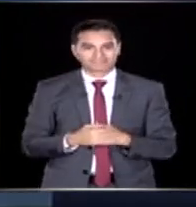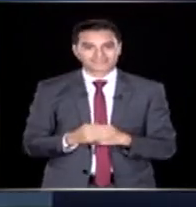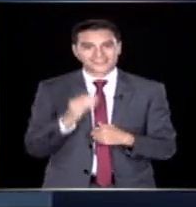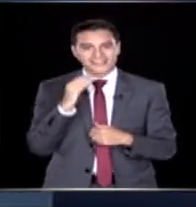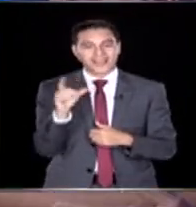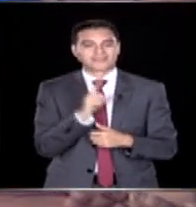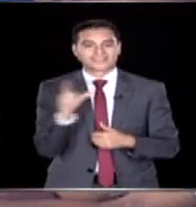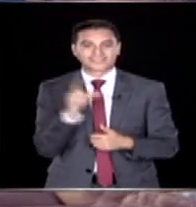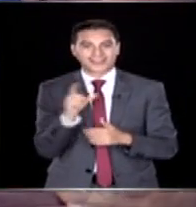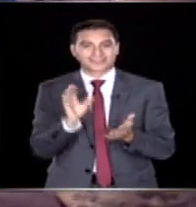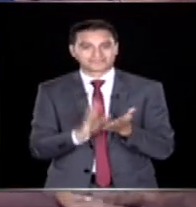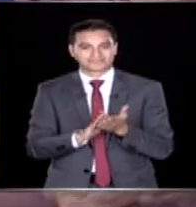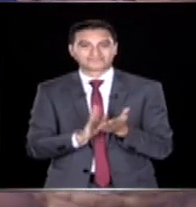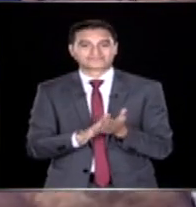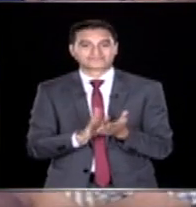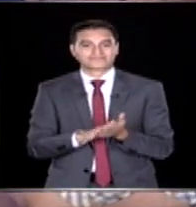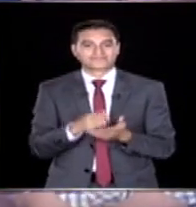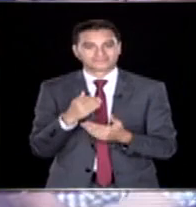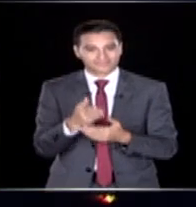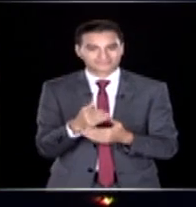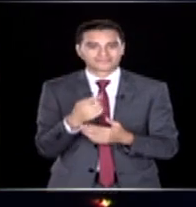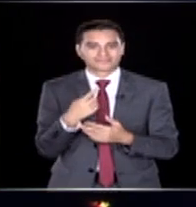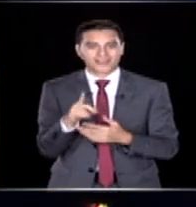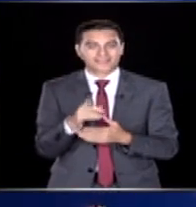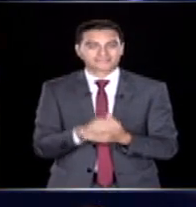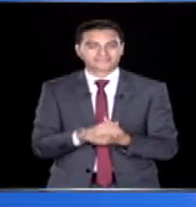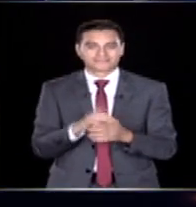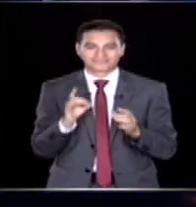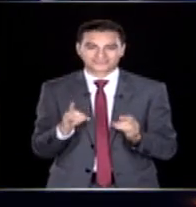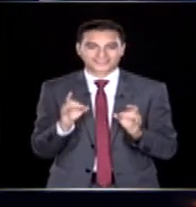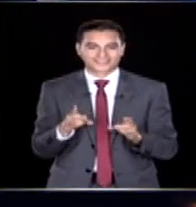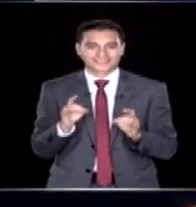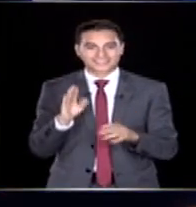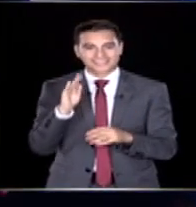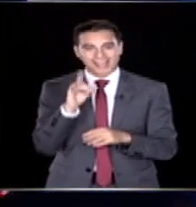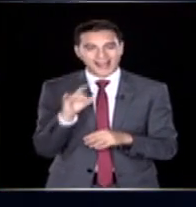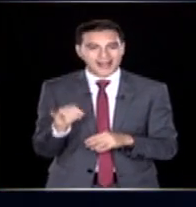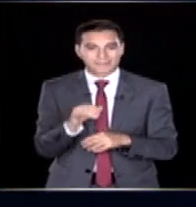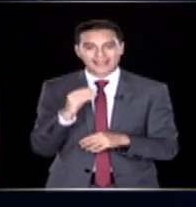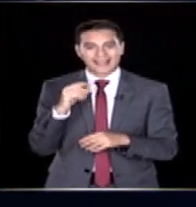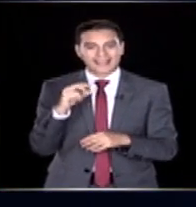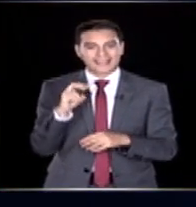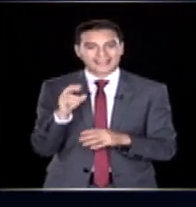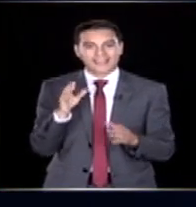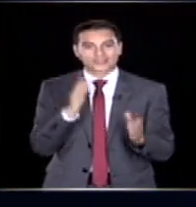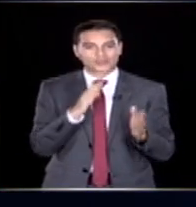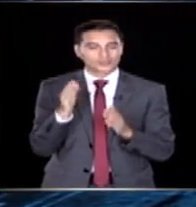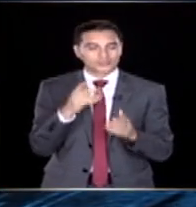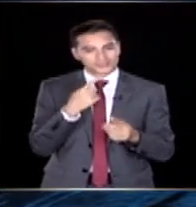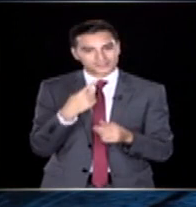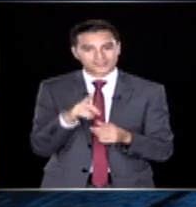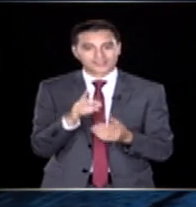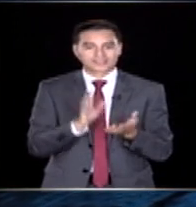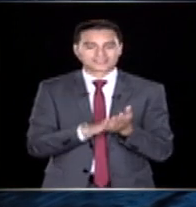إجابة صحيحة. برافو عليك يا سلمى، برافو عليك يا سلمى. جدة في السعودية. نحيي